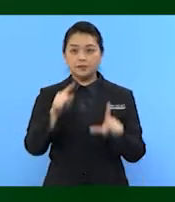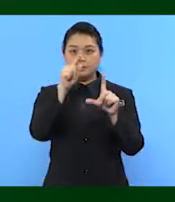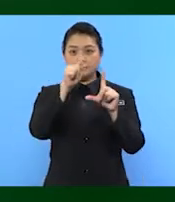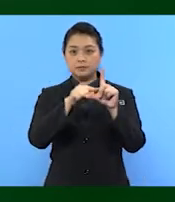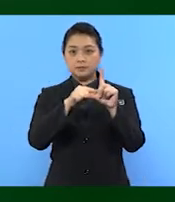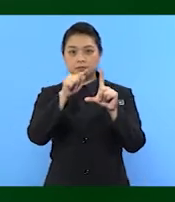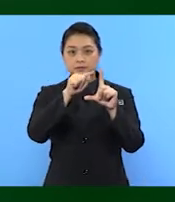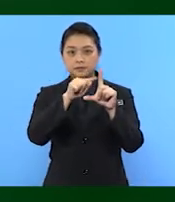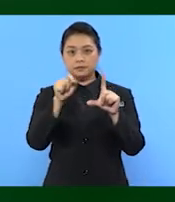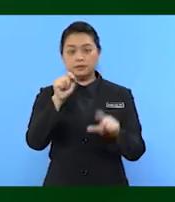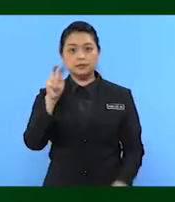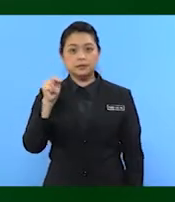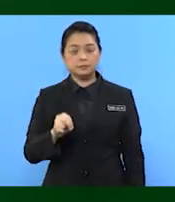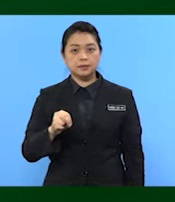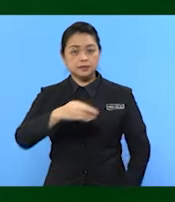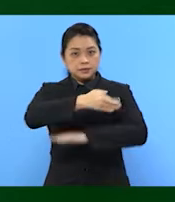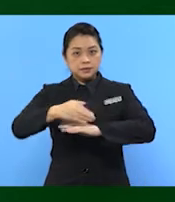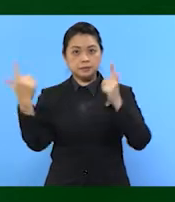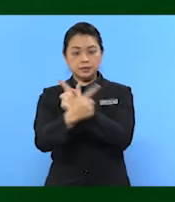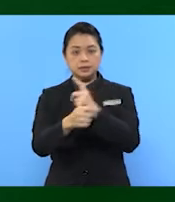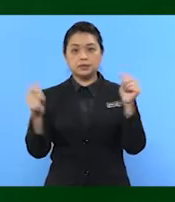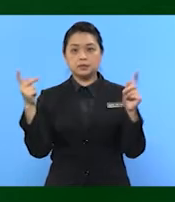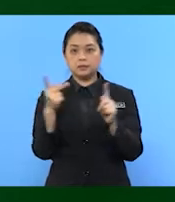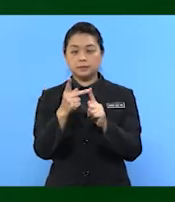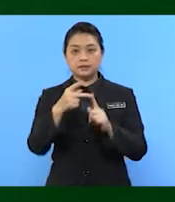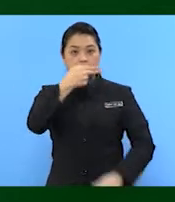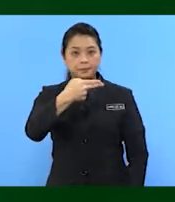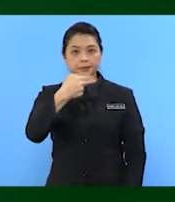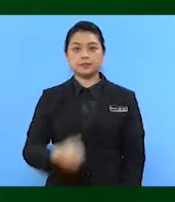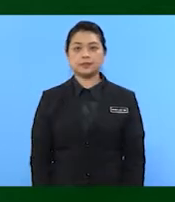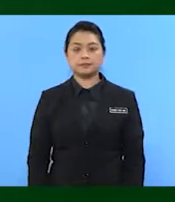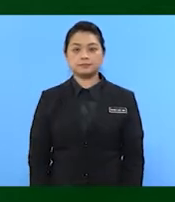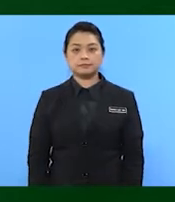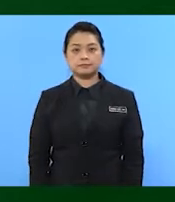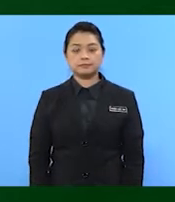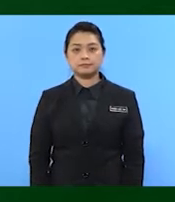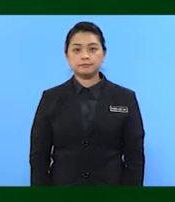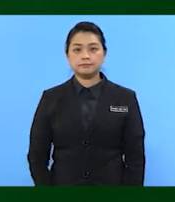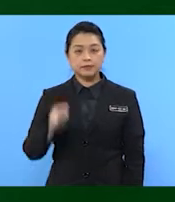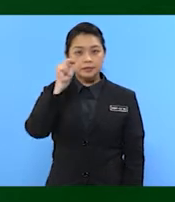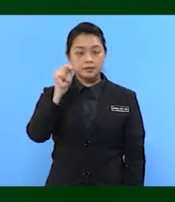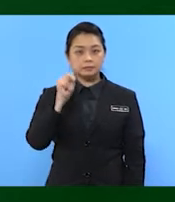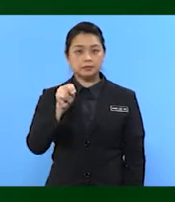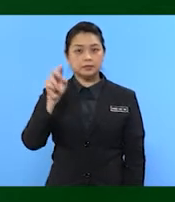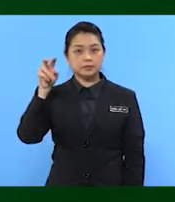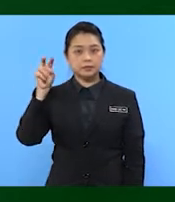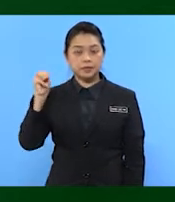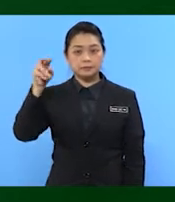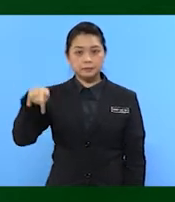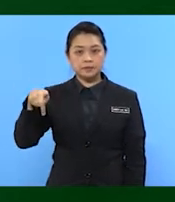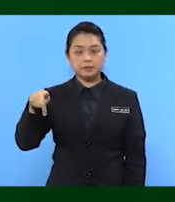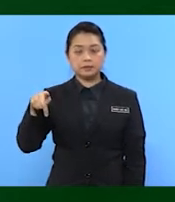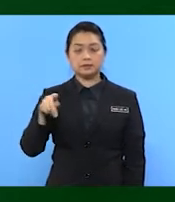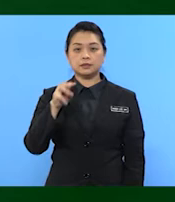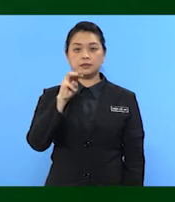Sinus teta ialah nisbah sisi bertentangan kepada hypotenuse, iaitu nisbah NP